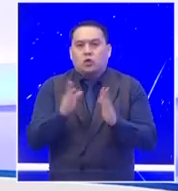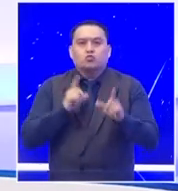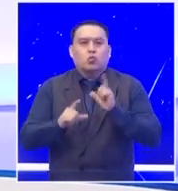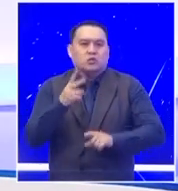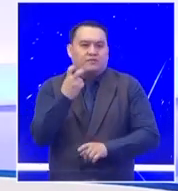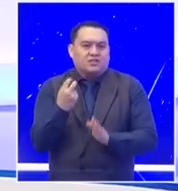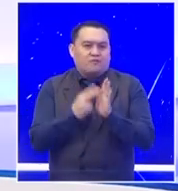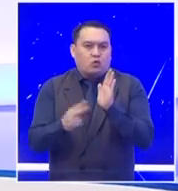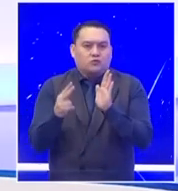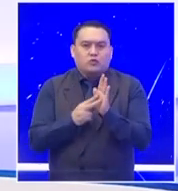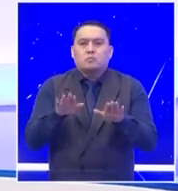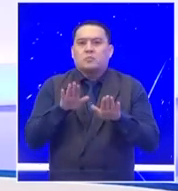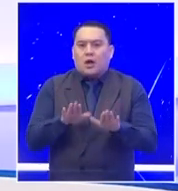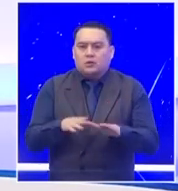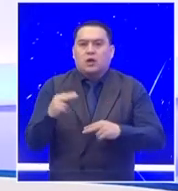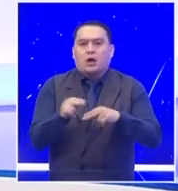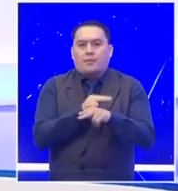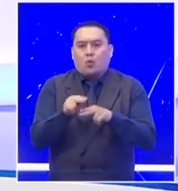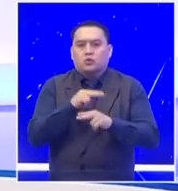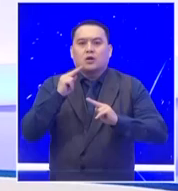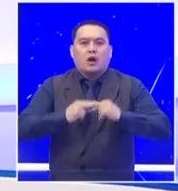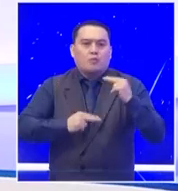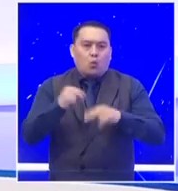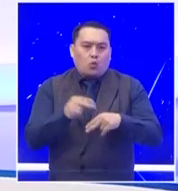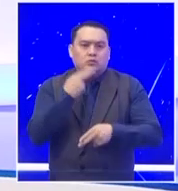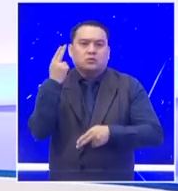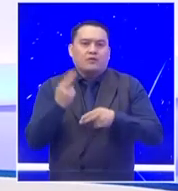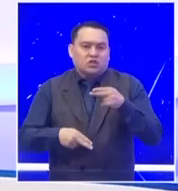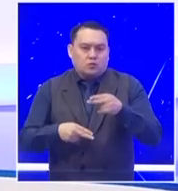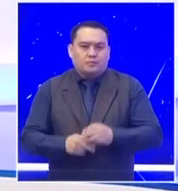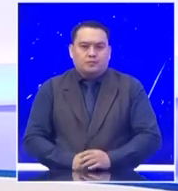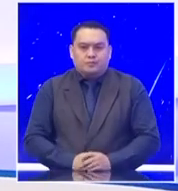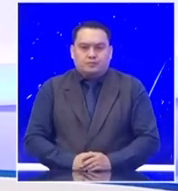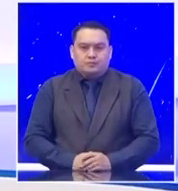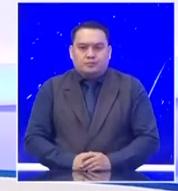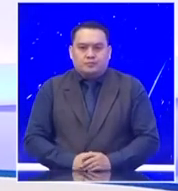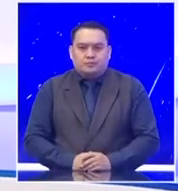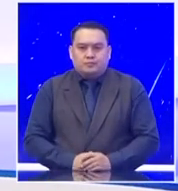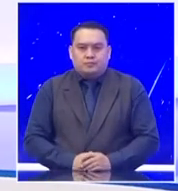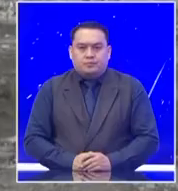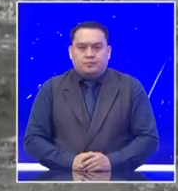на 288 мест. Монтажные и отделочные работы подходят к завершению. Подробности в сюжете.